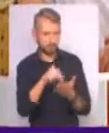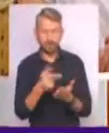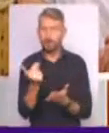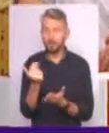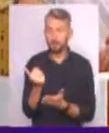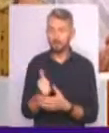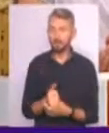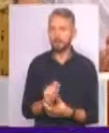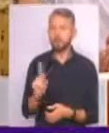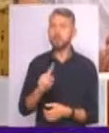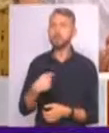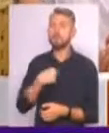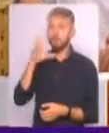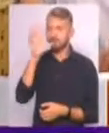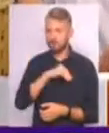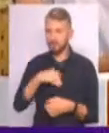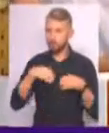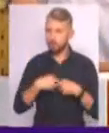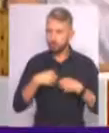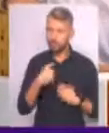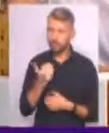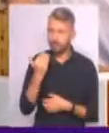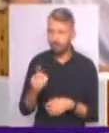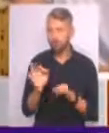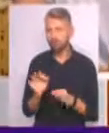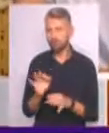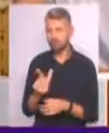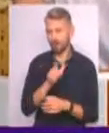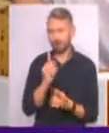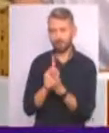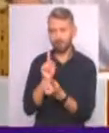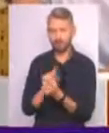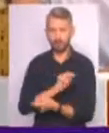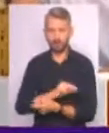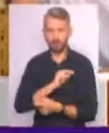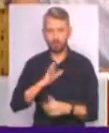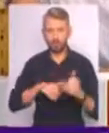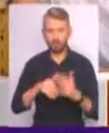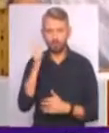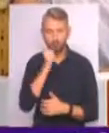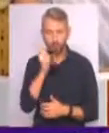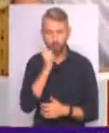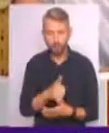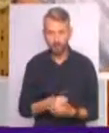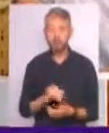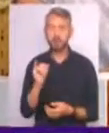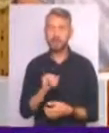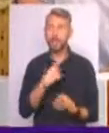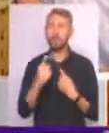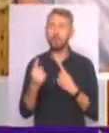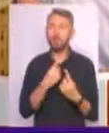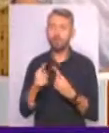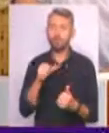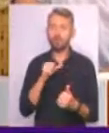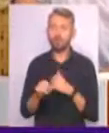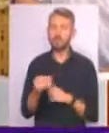запитання. Щоб я встиг скучити вже за вами, хоча ми бачимось на роботі практично кожного дня. І поговоримо